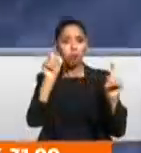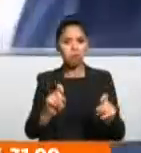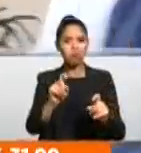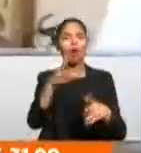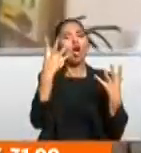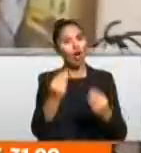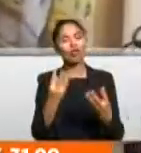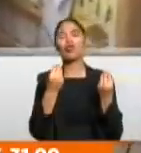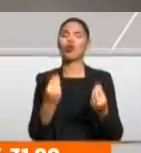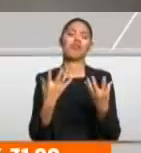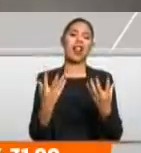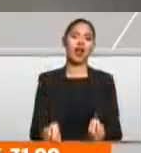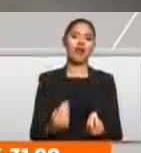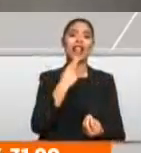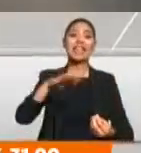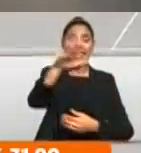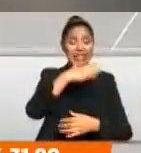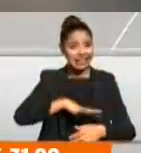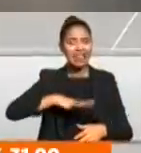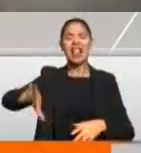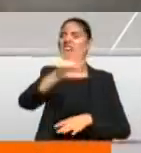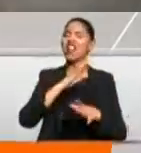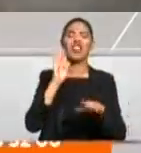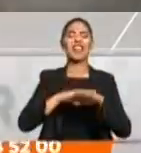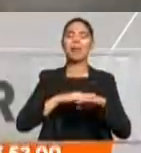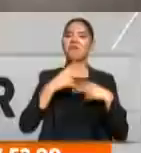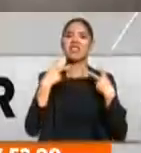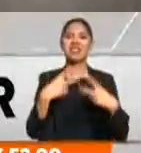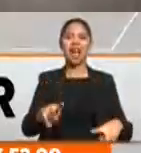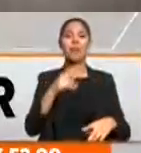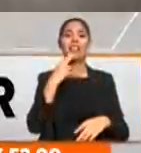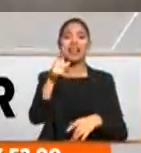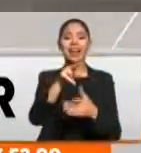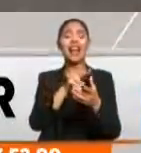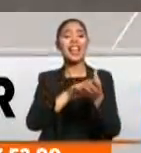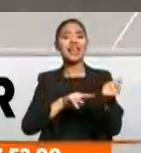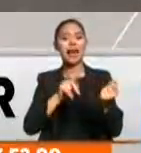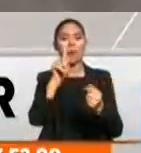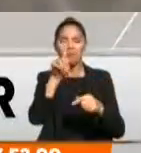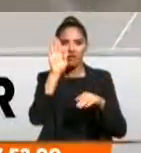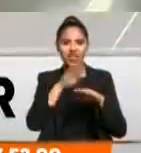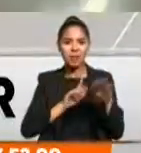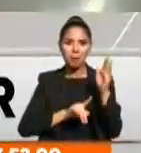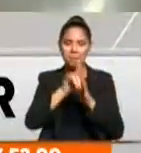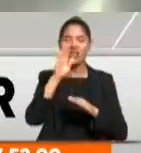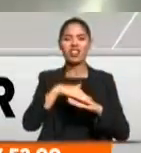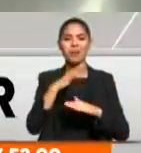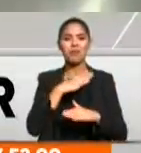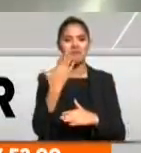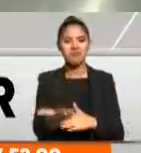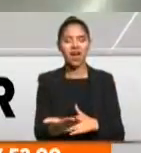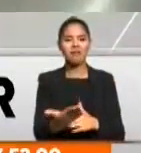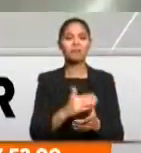hem de çok güzel olur. Kadınlar istesin her şeyi yaparlar. Kadının elinin değmediği bir kebapçılık kalmıştı, onu da başarıyla yapıyorsunuz.